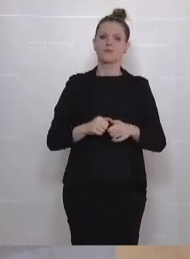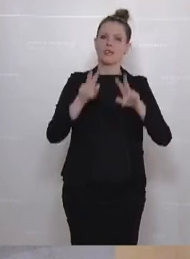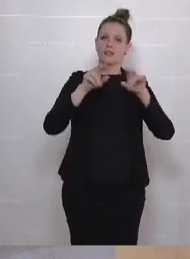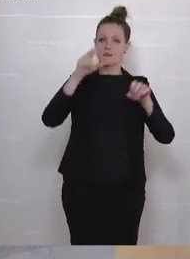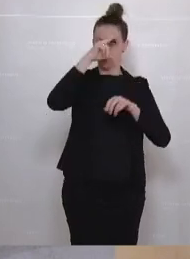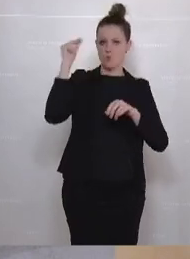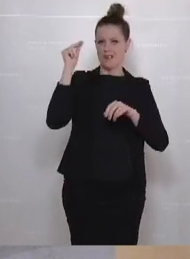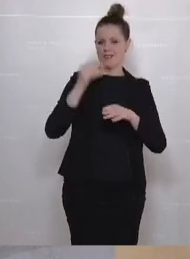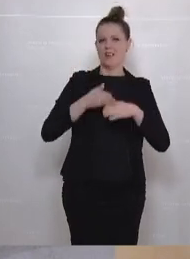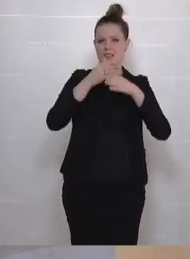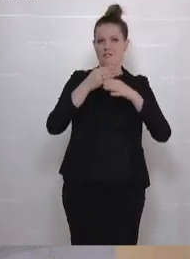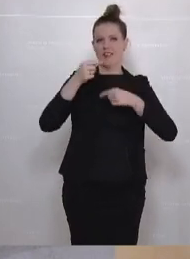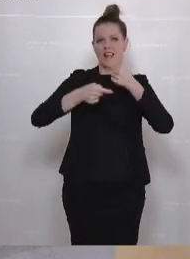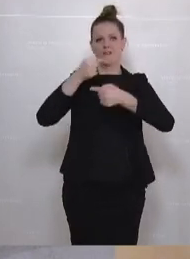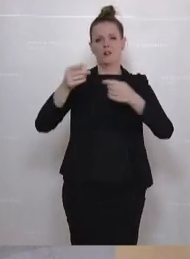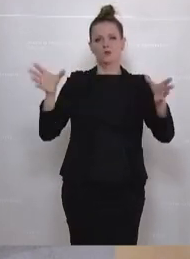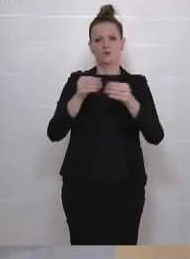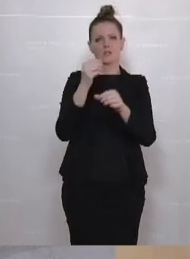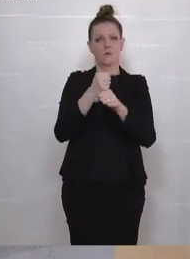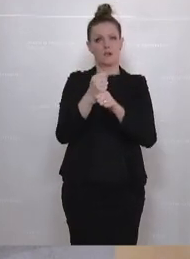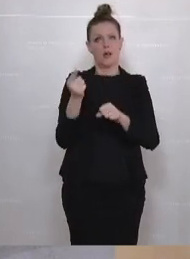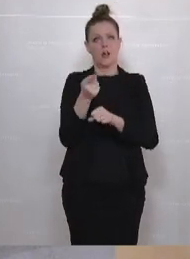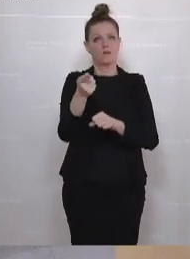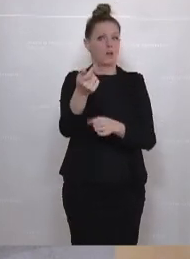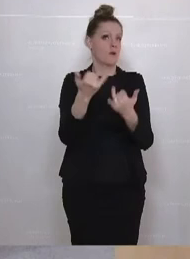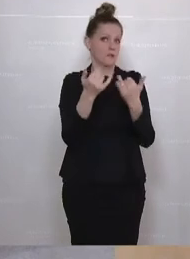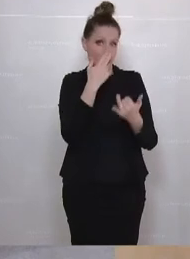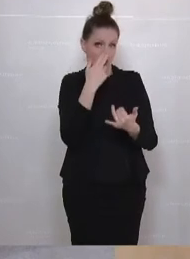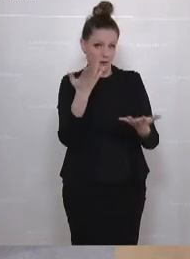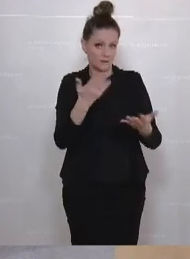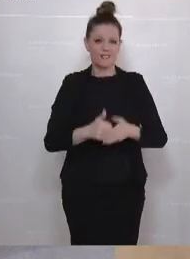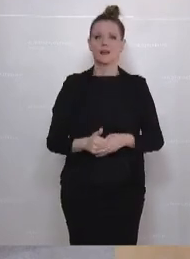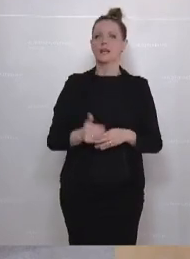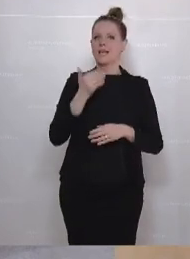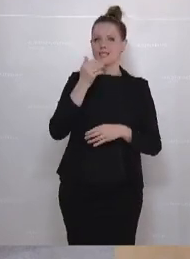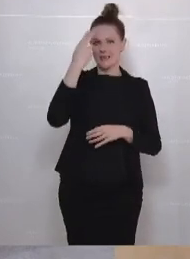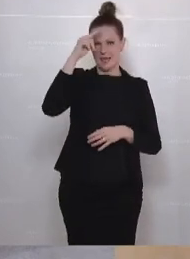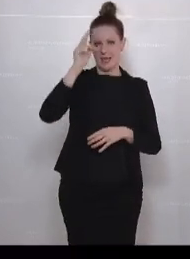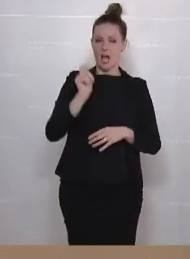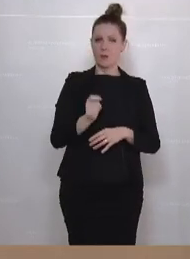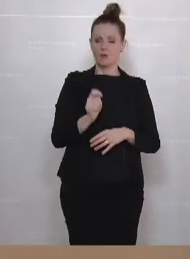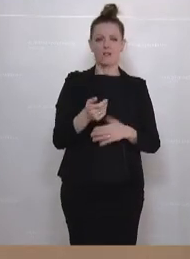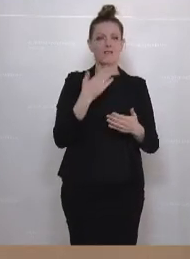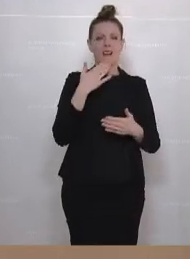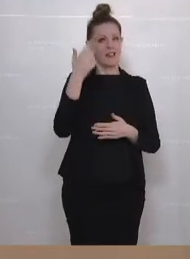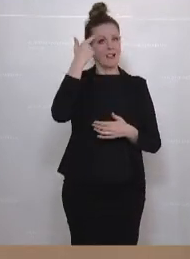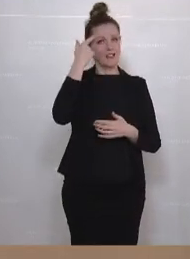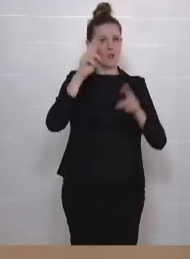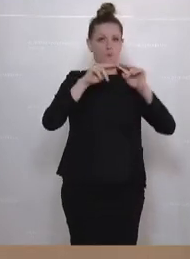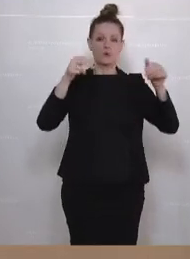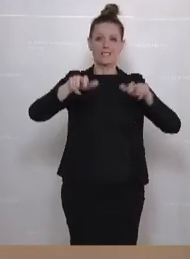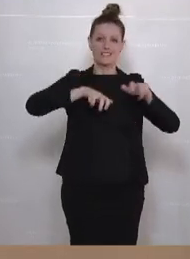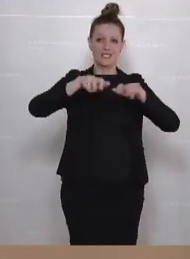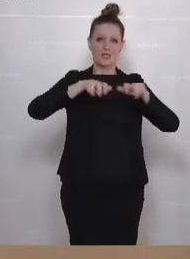humanitären Hilfe in der Entwicklungszusammenarbeit langfristig. Ja, danke sehr, Herr Abgeordneter, und danke, dass Sie daran erinnern, dass die Bundesregierung